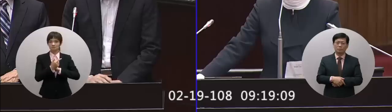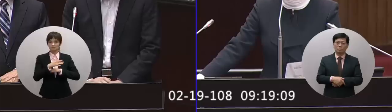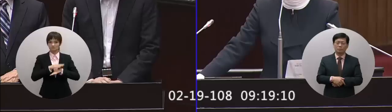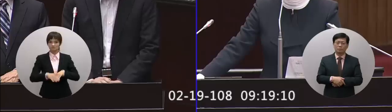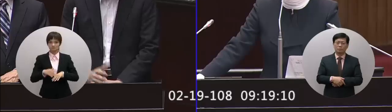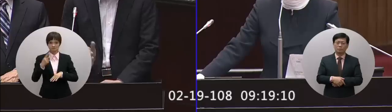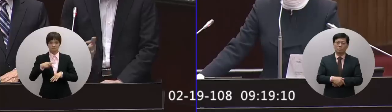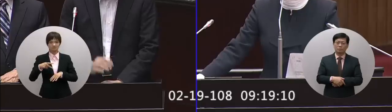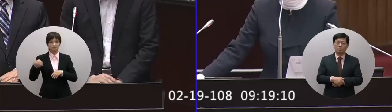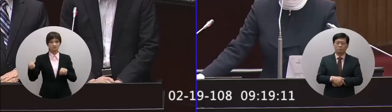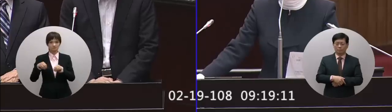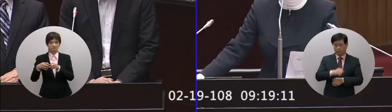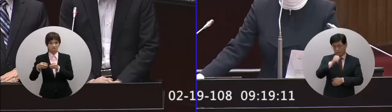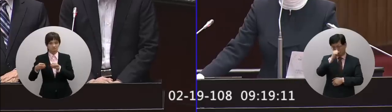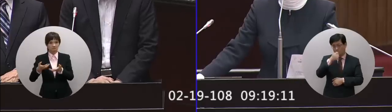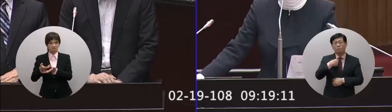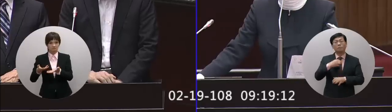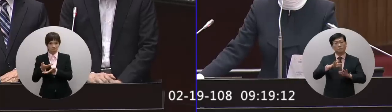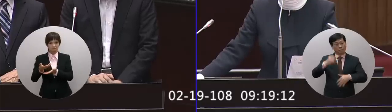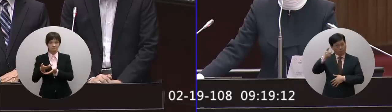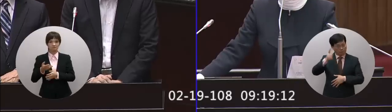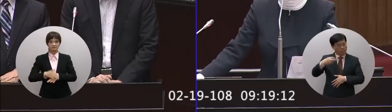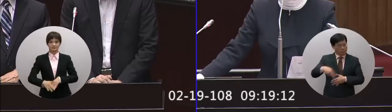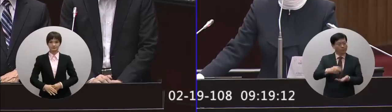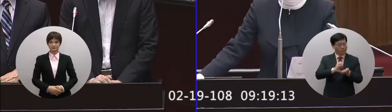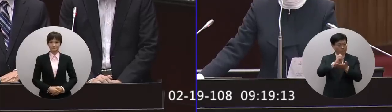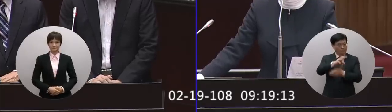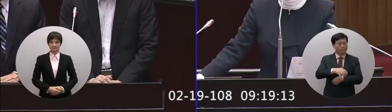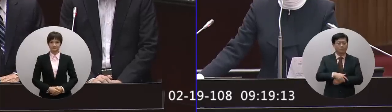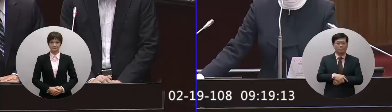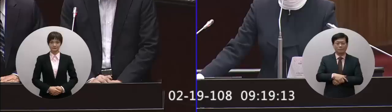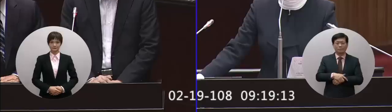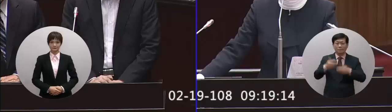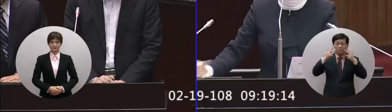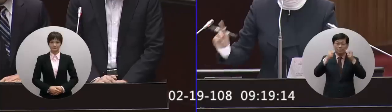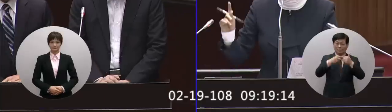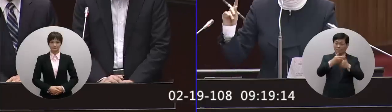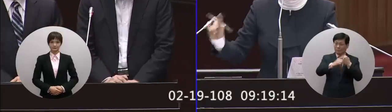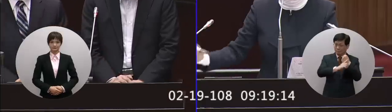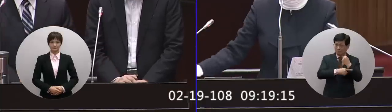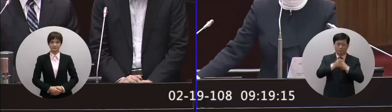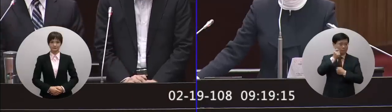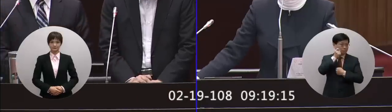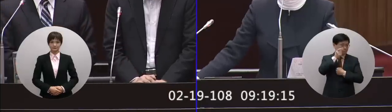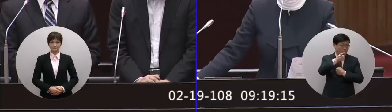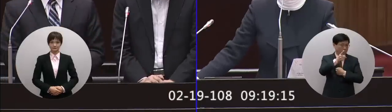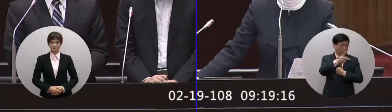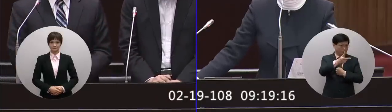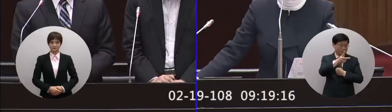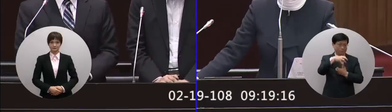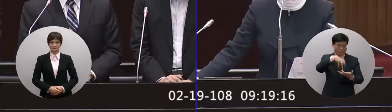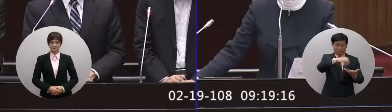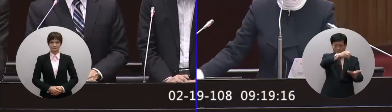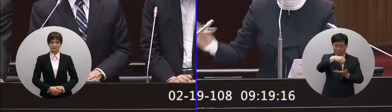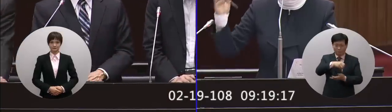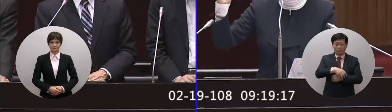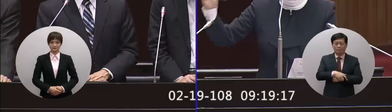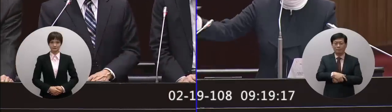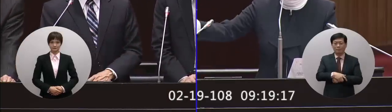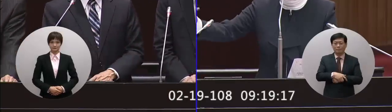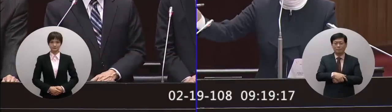还要跟教育部再协商。 好，所以我重复一遍，苏院长，原住民族的教育法一个半月之内送出